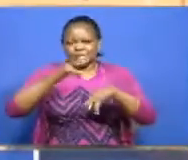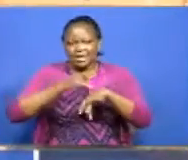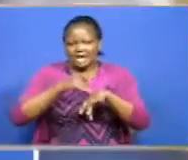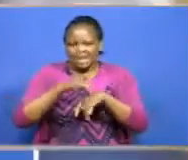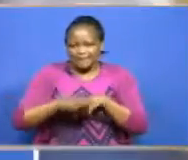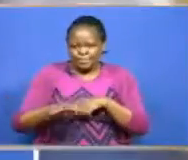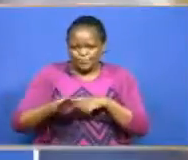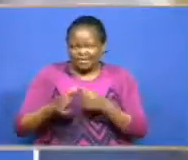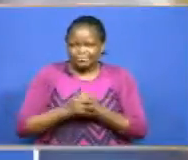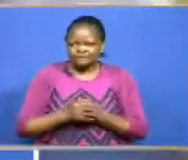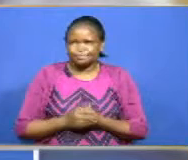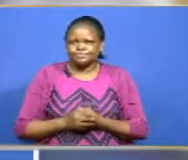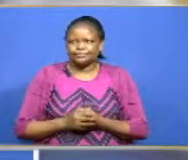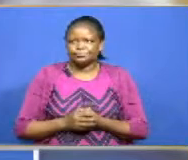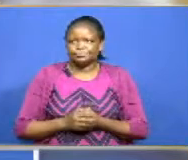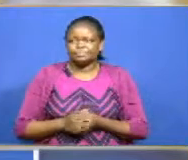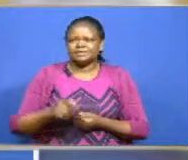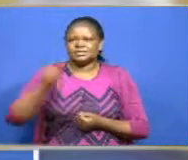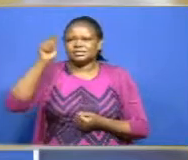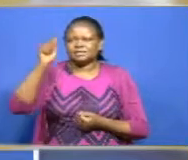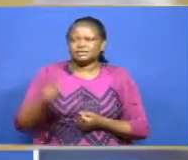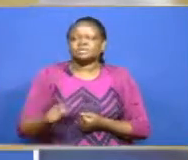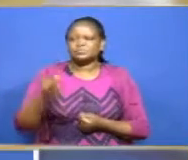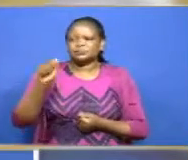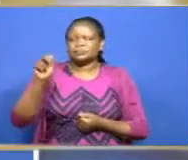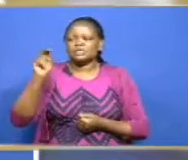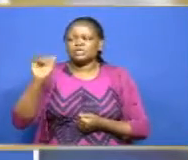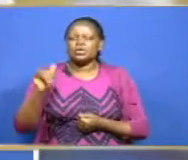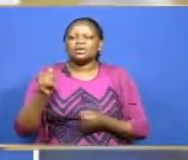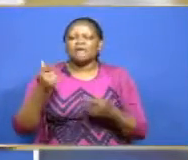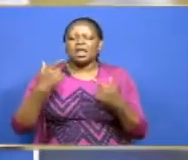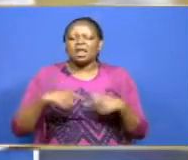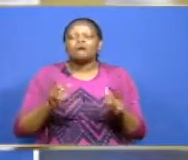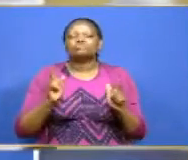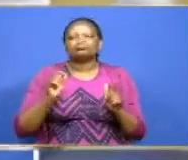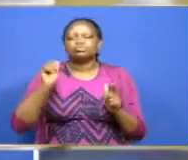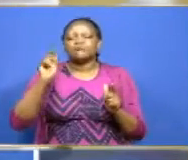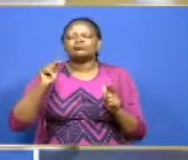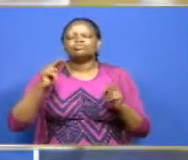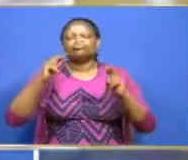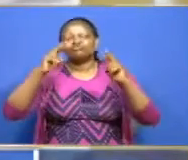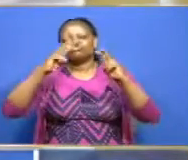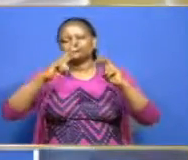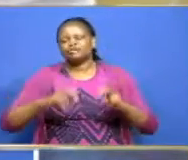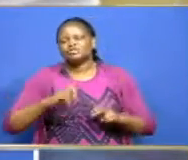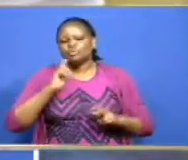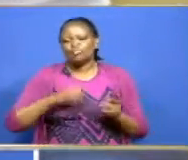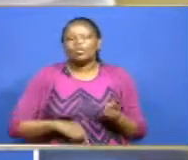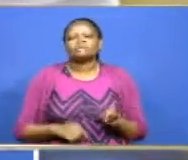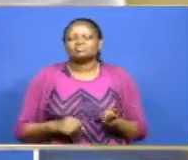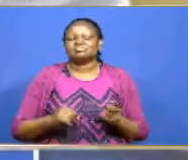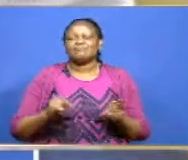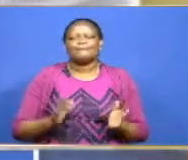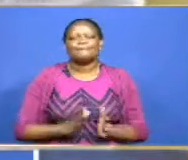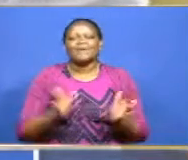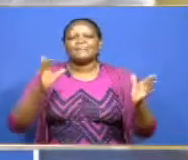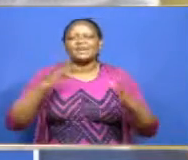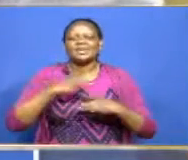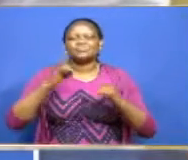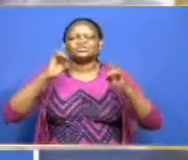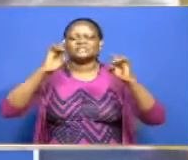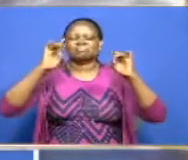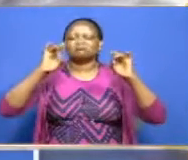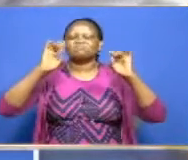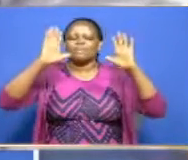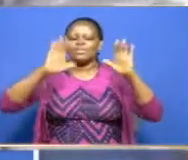asubuhi. Justice Anthony Murima akiruhusu kusailiwa kwake alisema maslahi ya umma ni ya umuhimu mkubwa